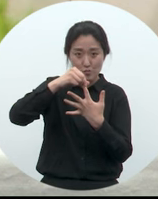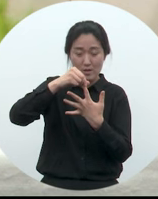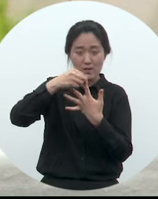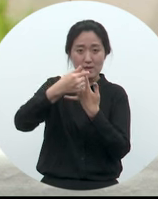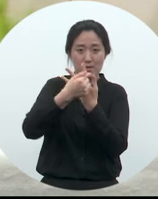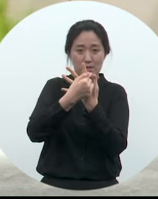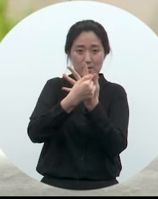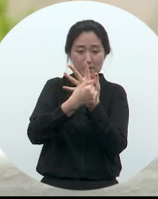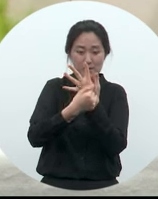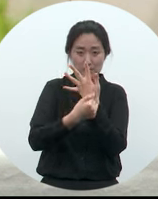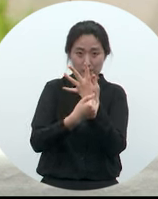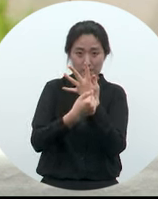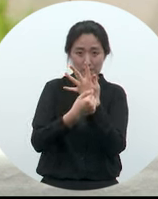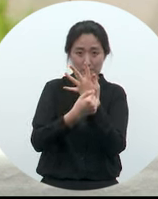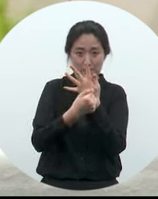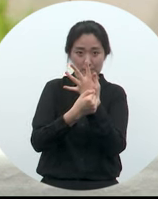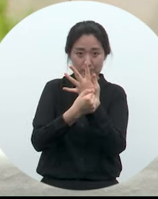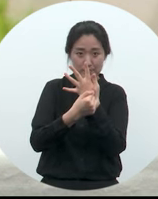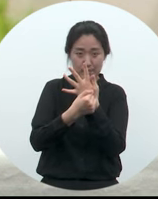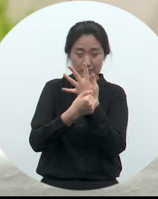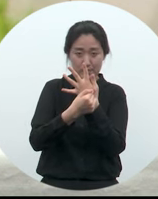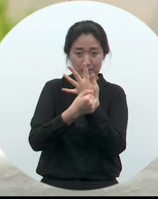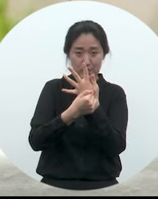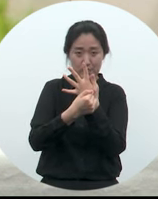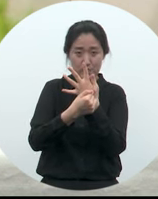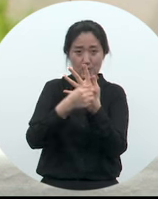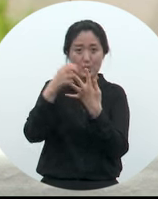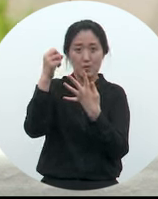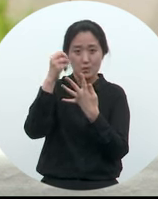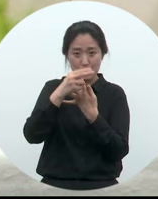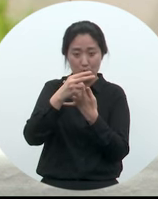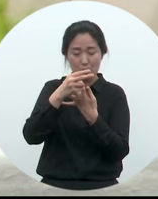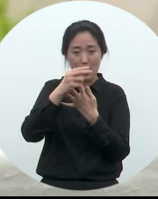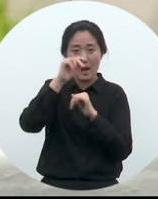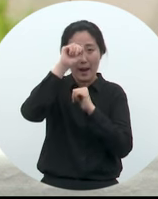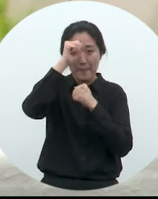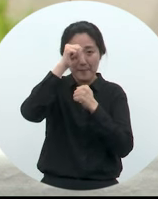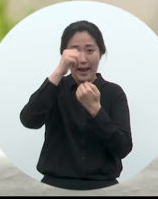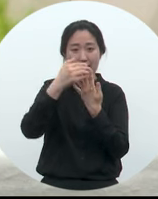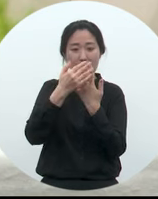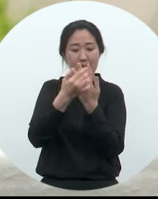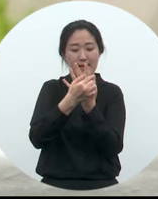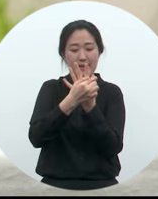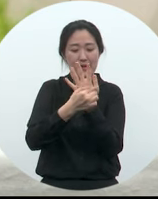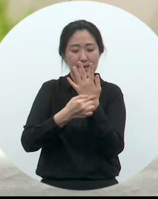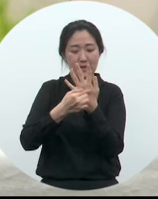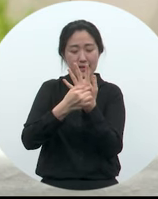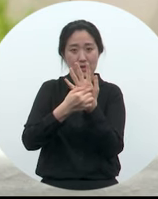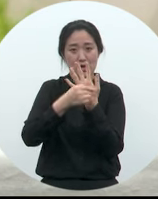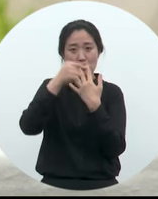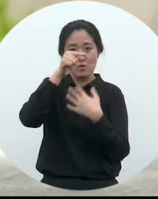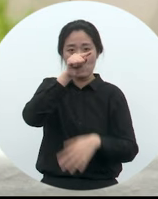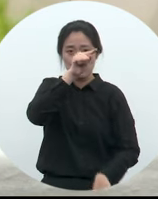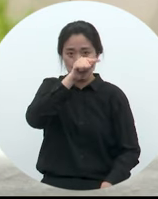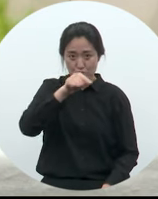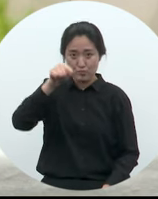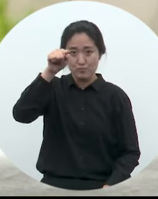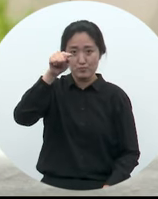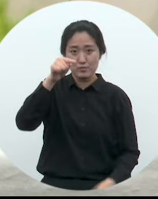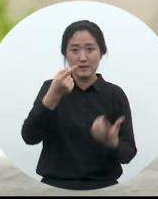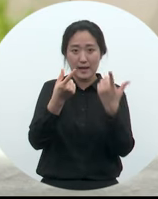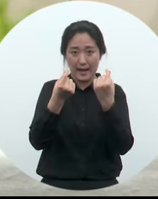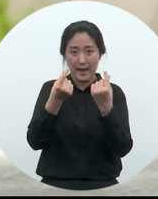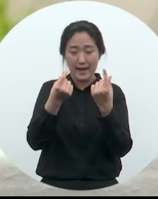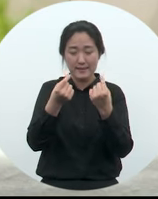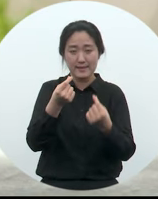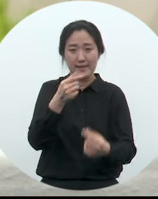때 닿는 부위 끝에서 발등 쪽으로 3cm 정도 올라오게 되면 움푹 들어가는 부위가 태충이라는